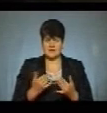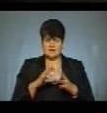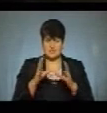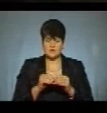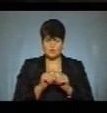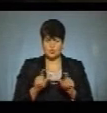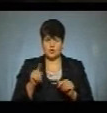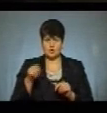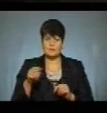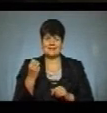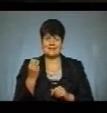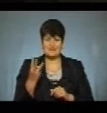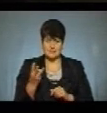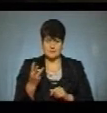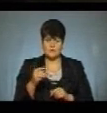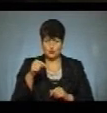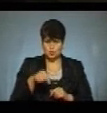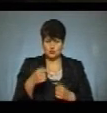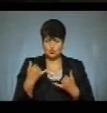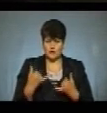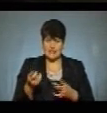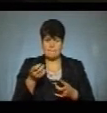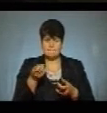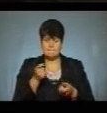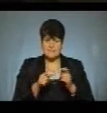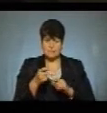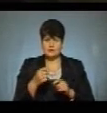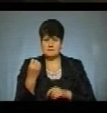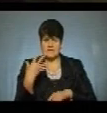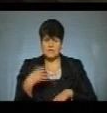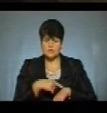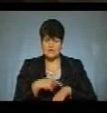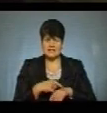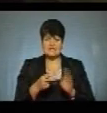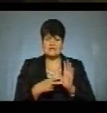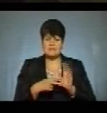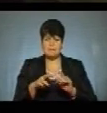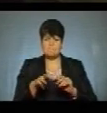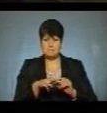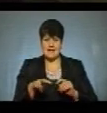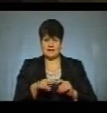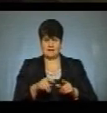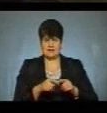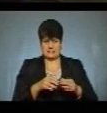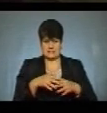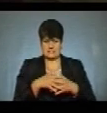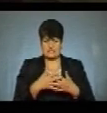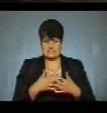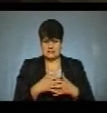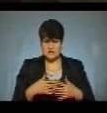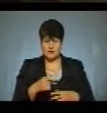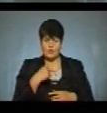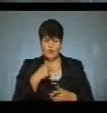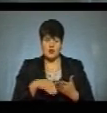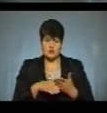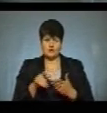загальноосвітній школі номер 13. Тут сьогодні плетуть з 15-ї години 7-метрову сітку. Волонтери кажуть, що справляться за кілька